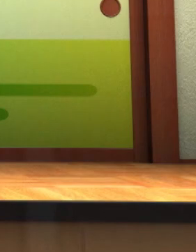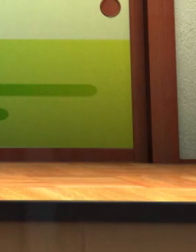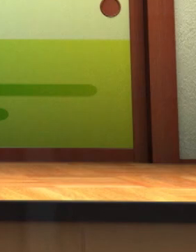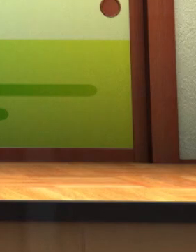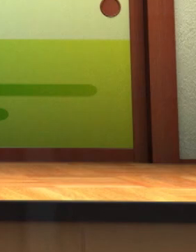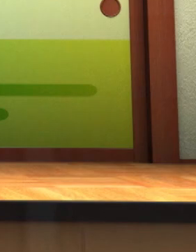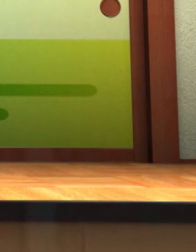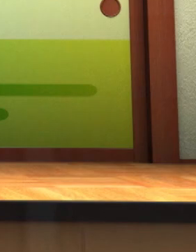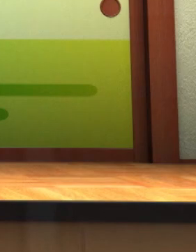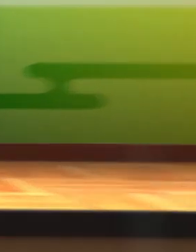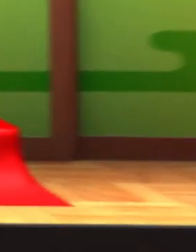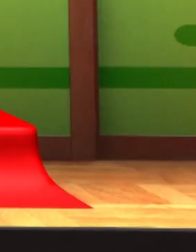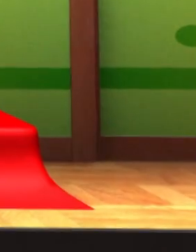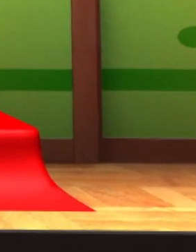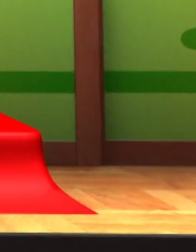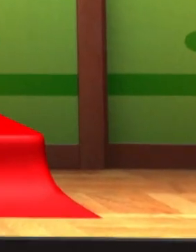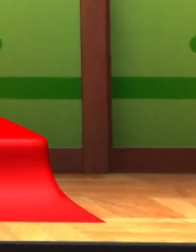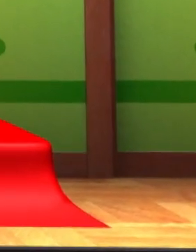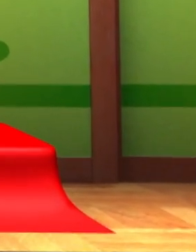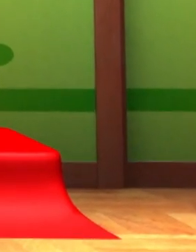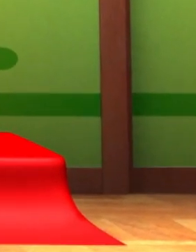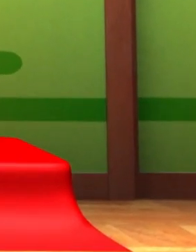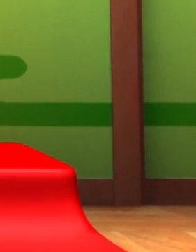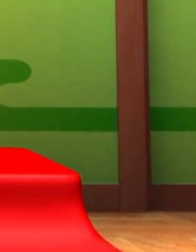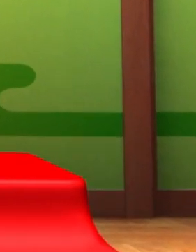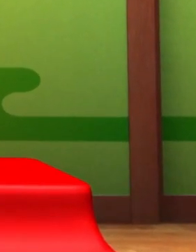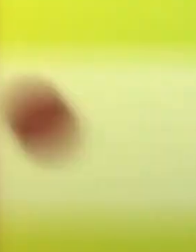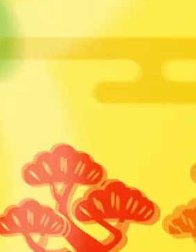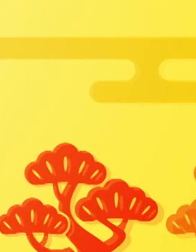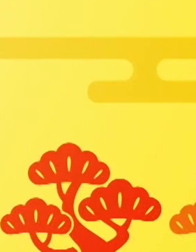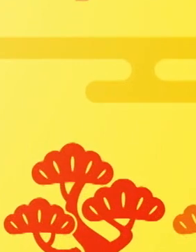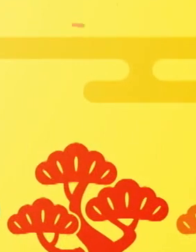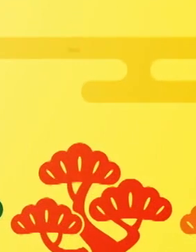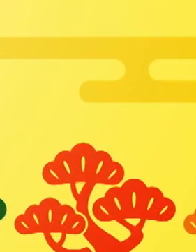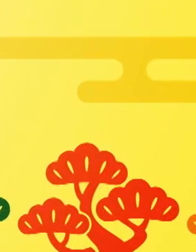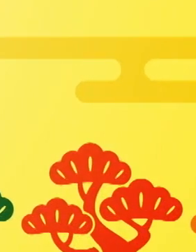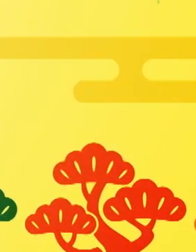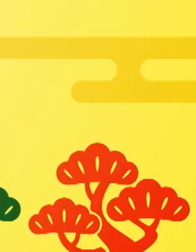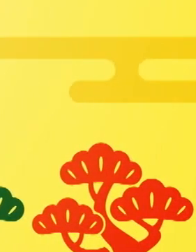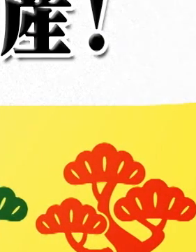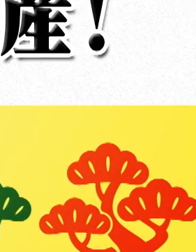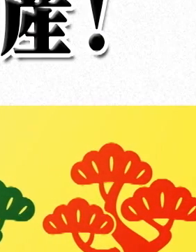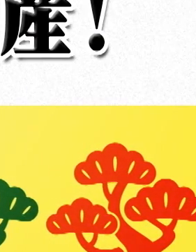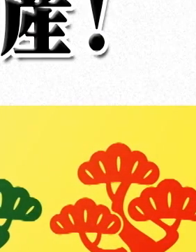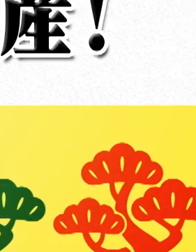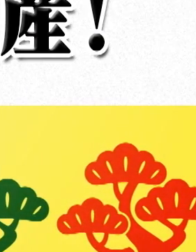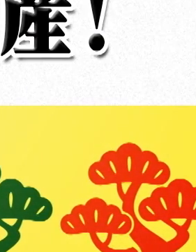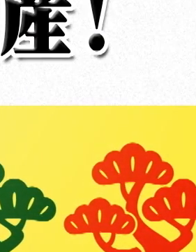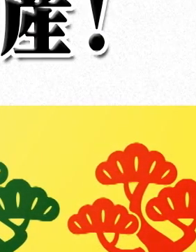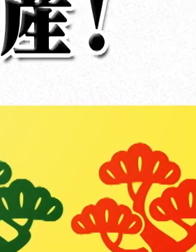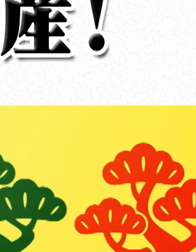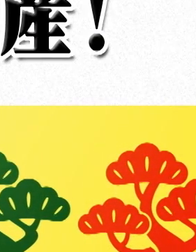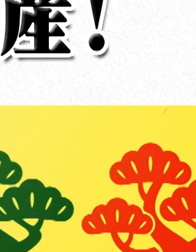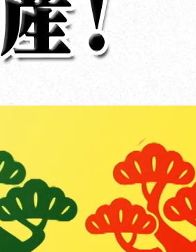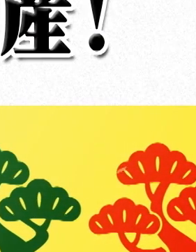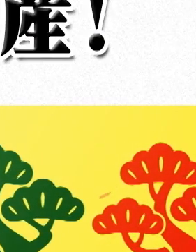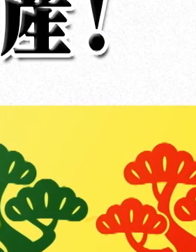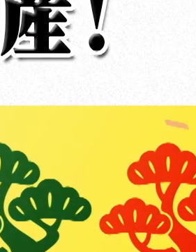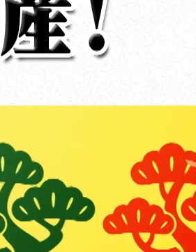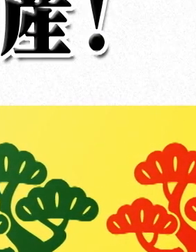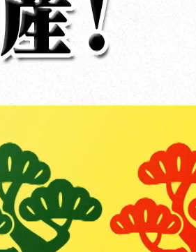始まり始まり、今日の焦点北九州、お題は ウェブでも楽しい世界遺